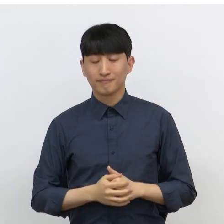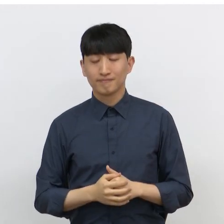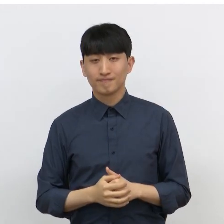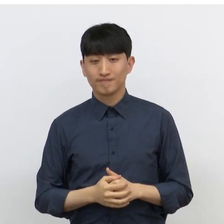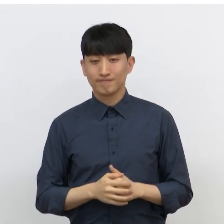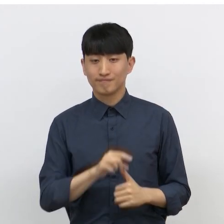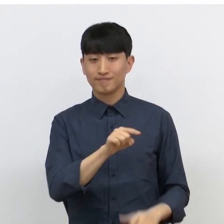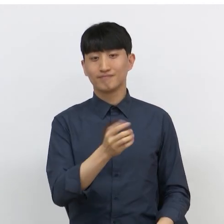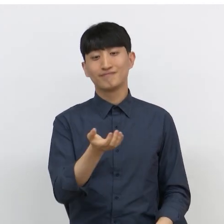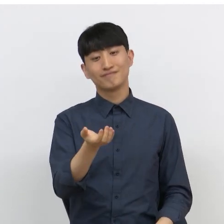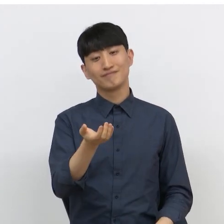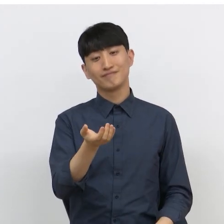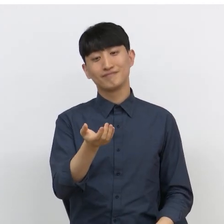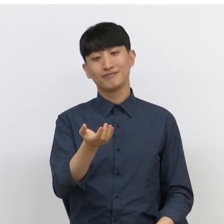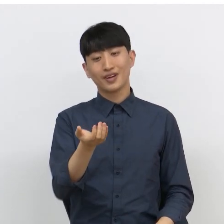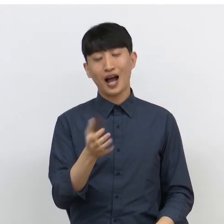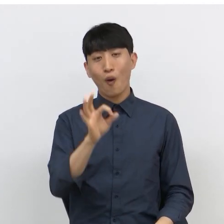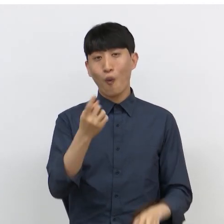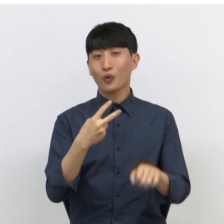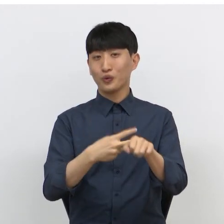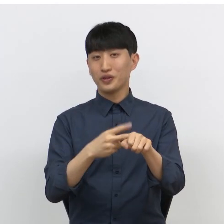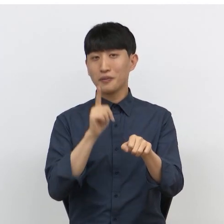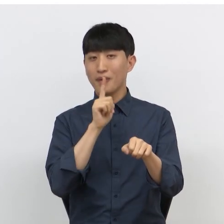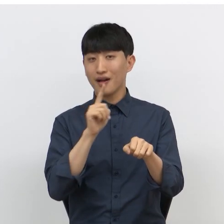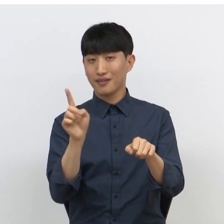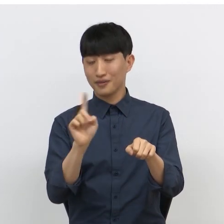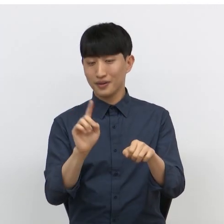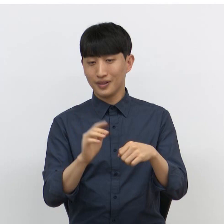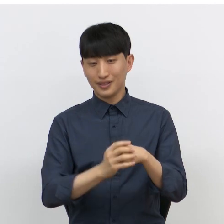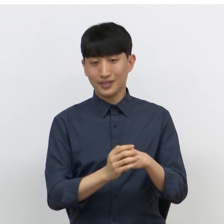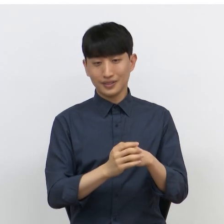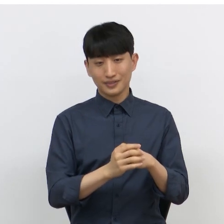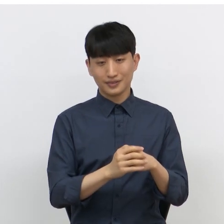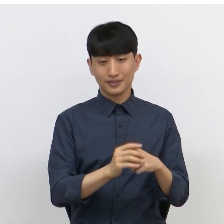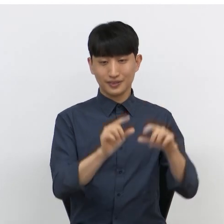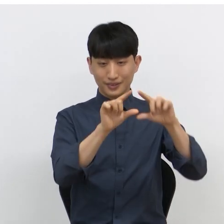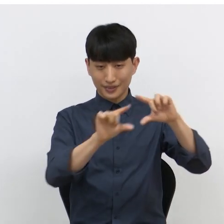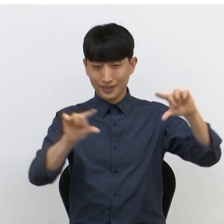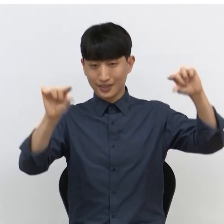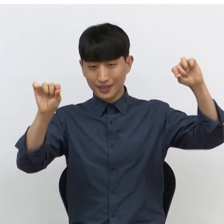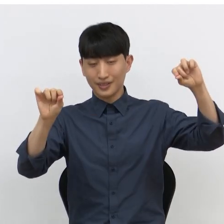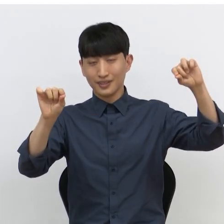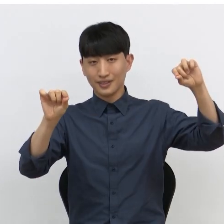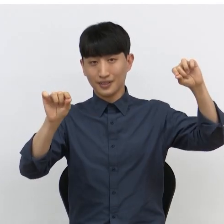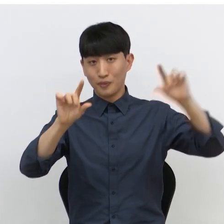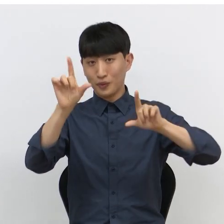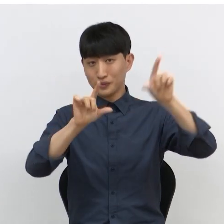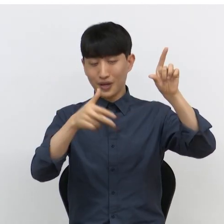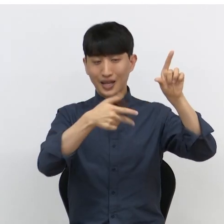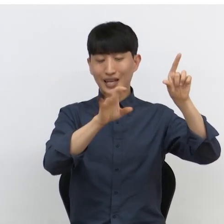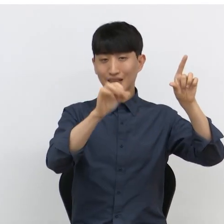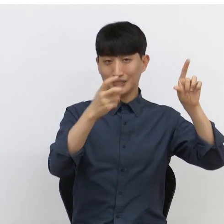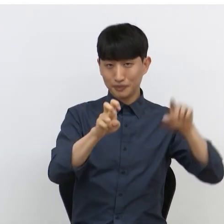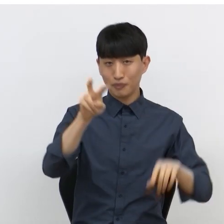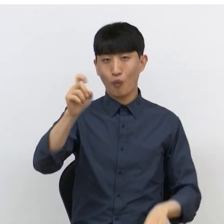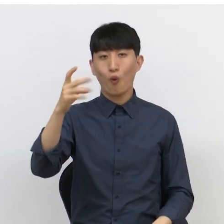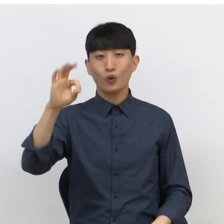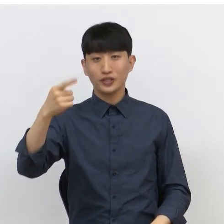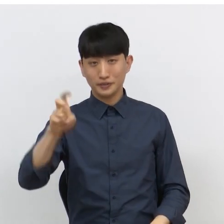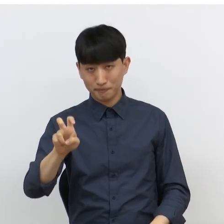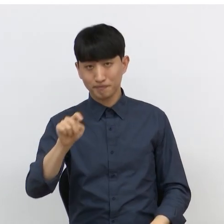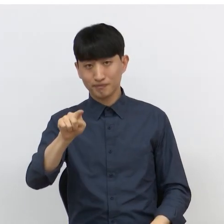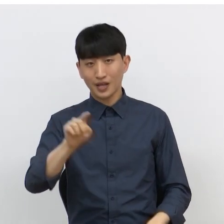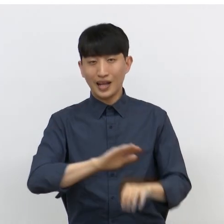아까 오승혁 교수님 말씀하신 것처럼 스피치 바나나를 보여주는 거고, 이것은 자음과 모음이 얼만큼